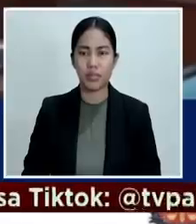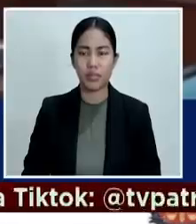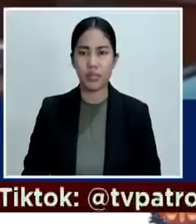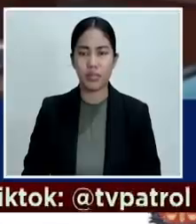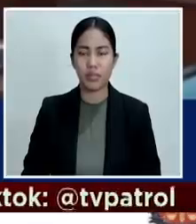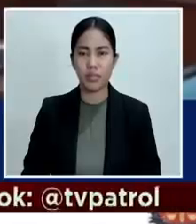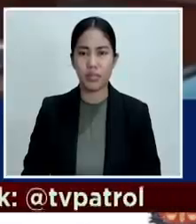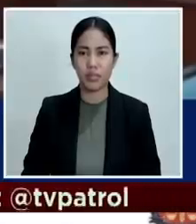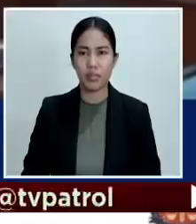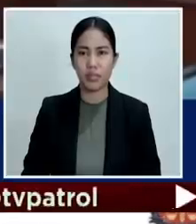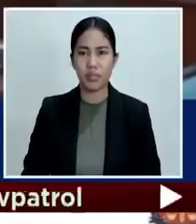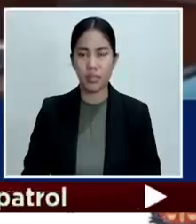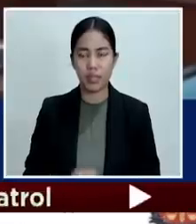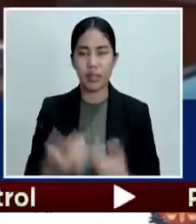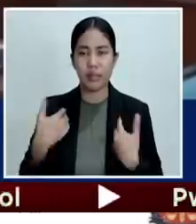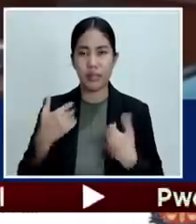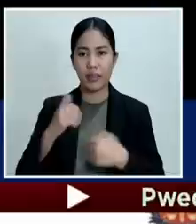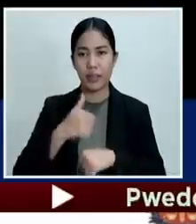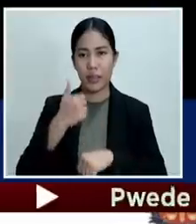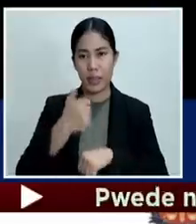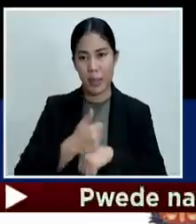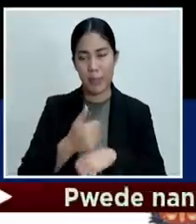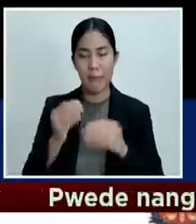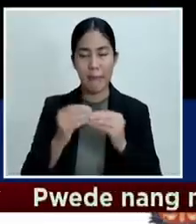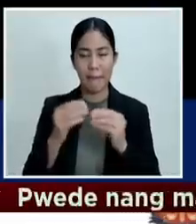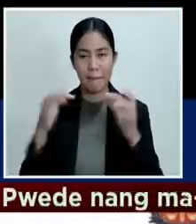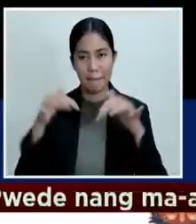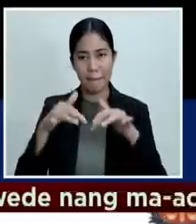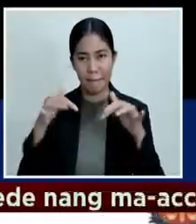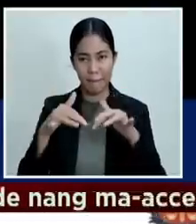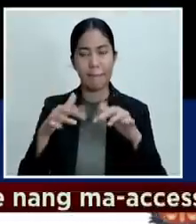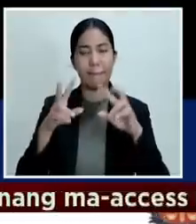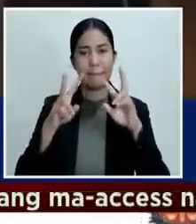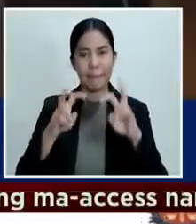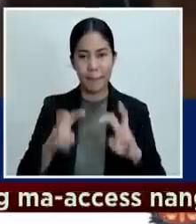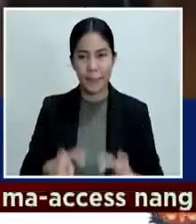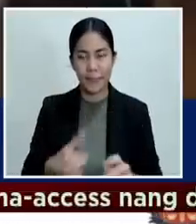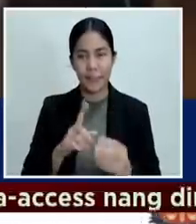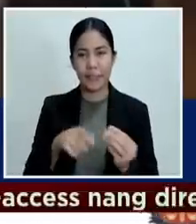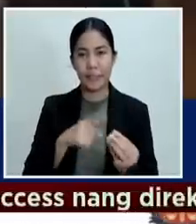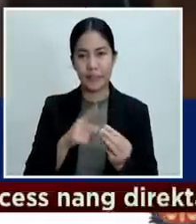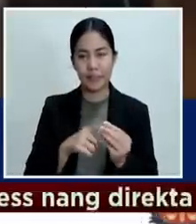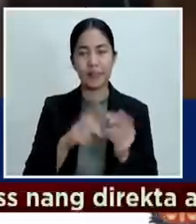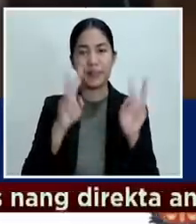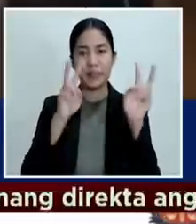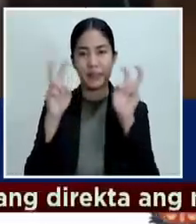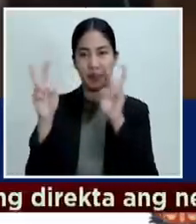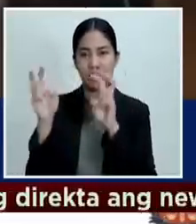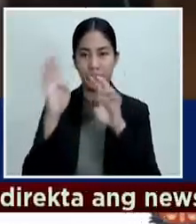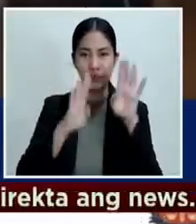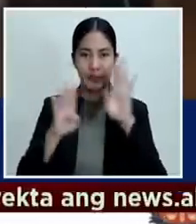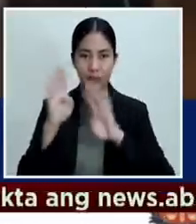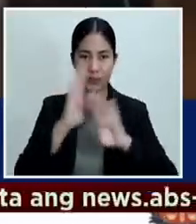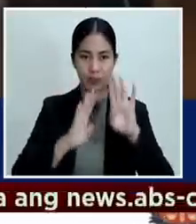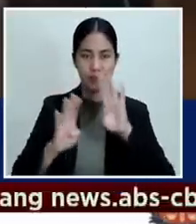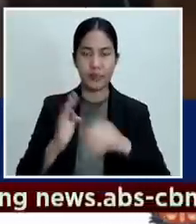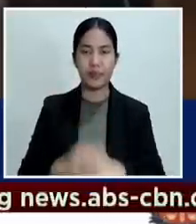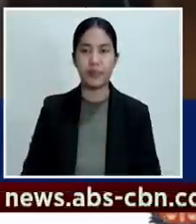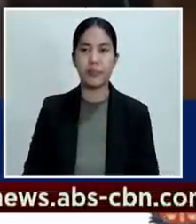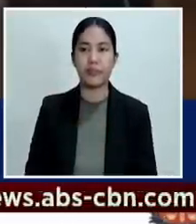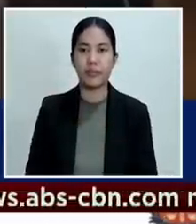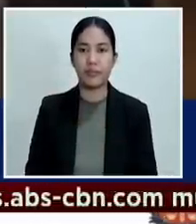mga nakatakda pang susunod na pagdinigang Senate Blue Ribbon Committee ukol sa issue. Ara Perez, ABS-CBN